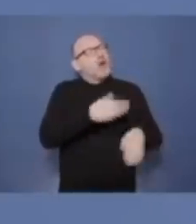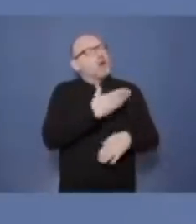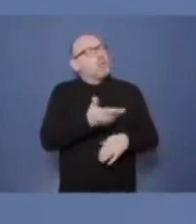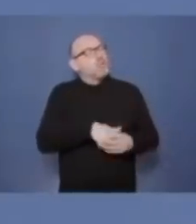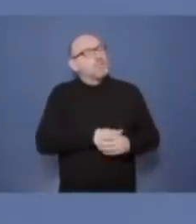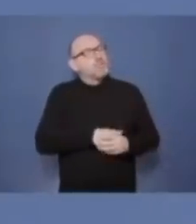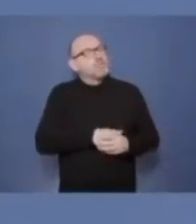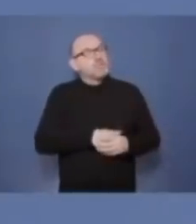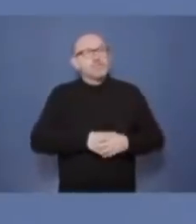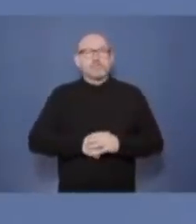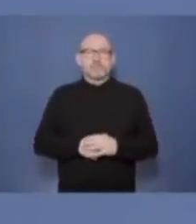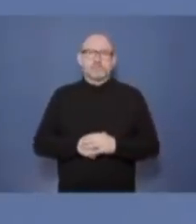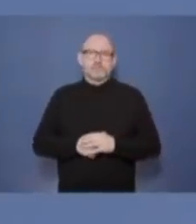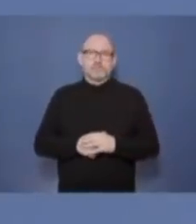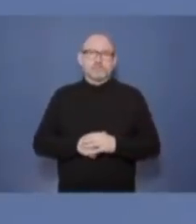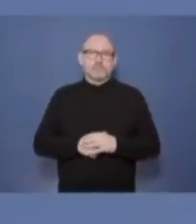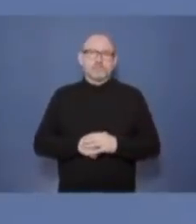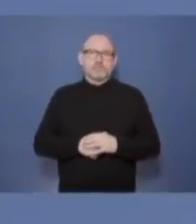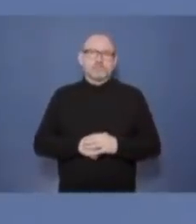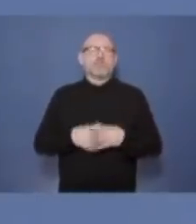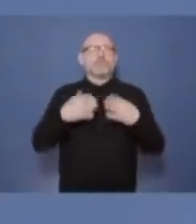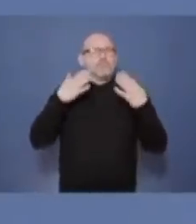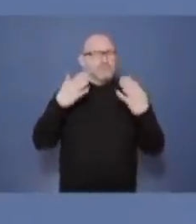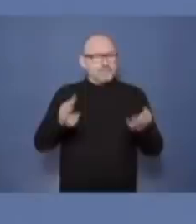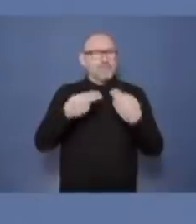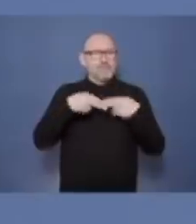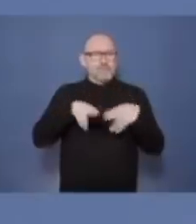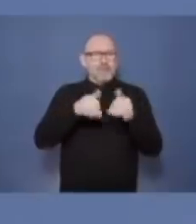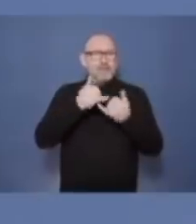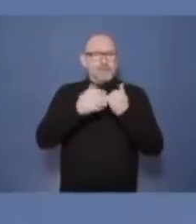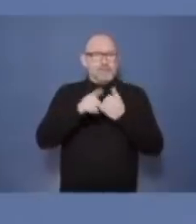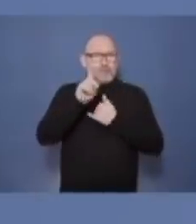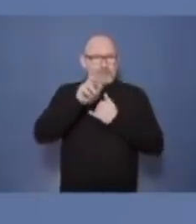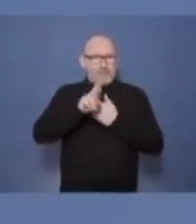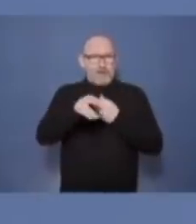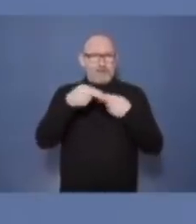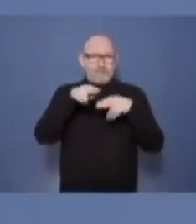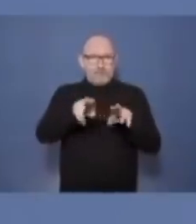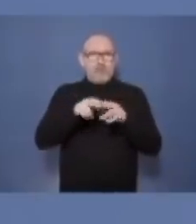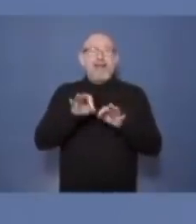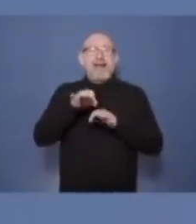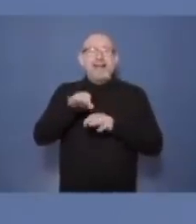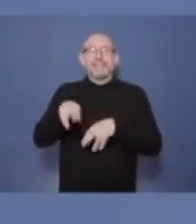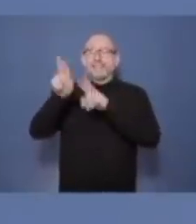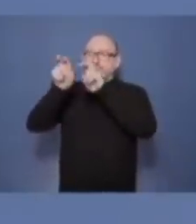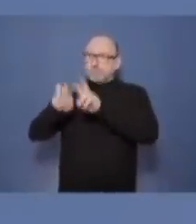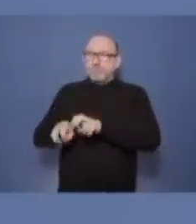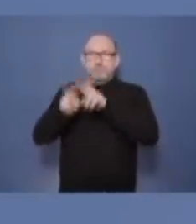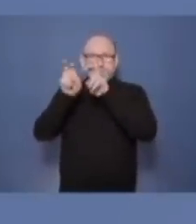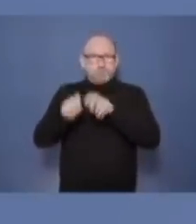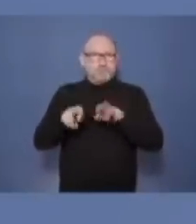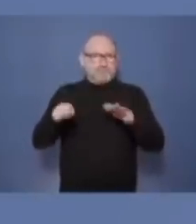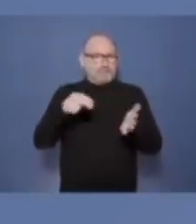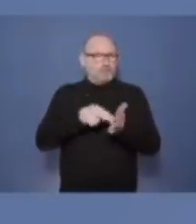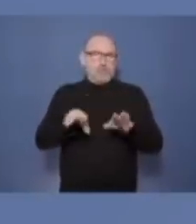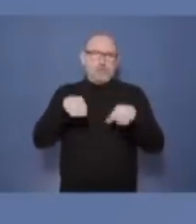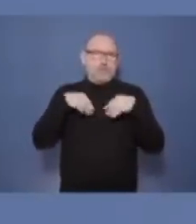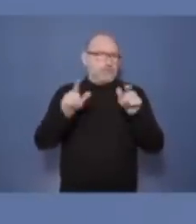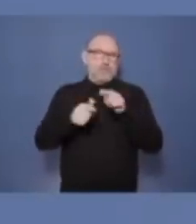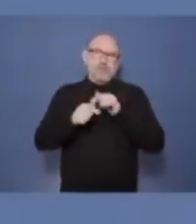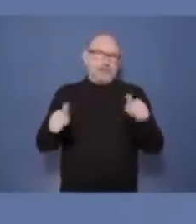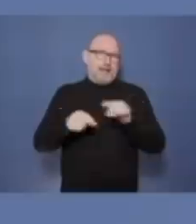wie üblich nehmen wir hier ja keine Stellung zu einzelnen Studien und einzelnen Untersuchungen einzelner